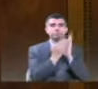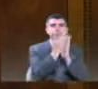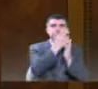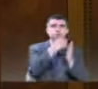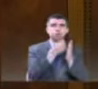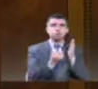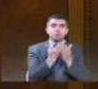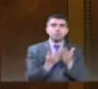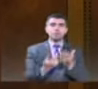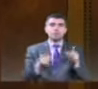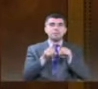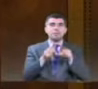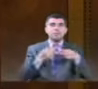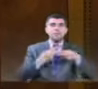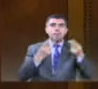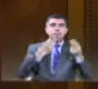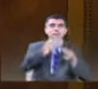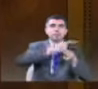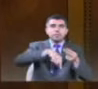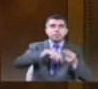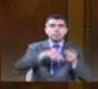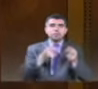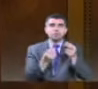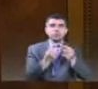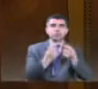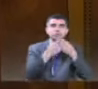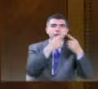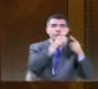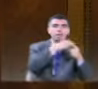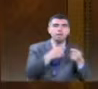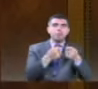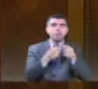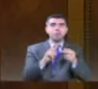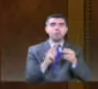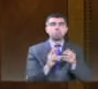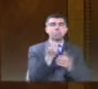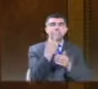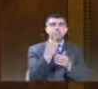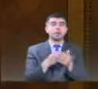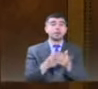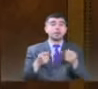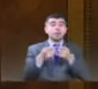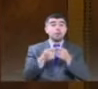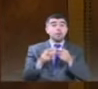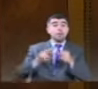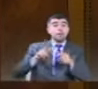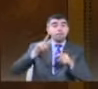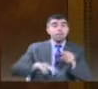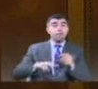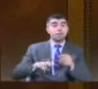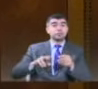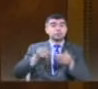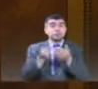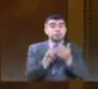وبالدينامية وانفتاح والتطور على كافة المستويات والأصعدة، وكذا بالدور المحوري